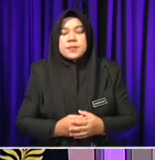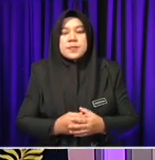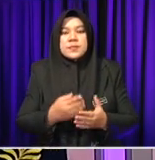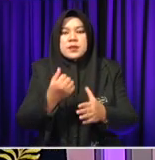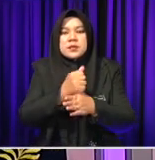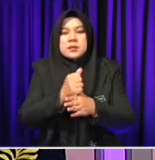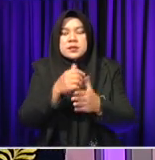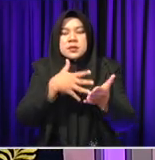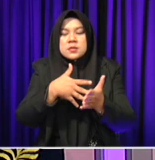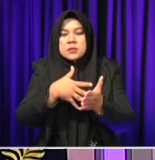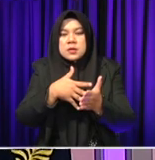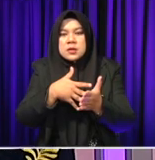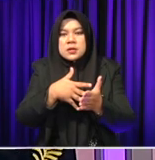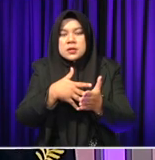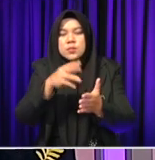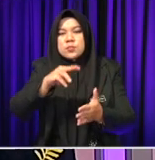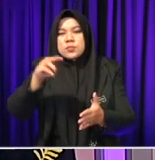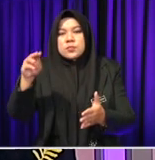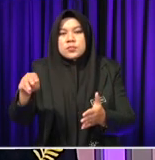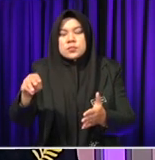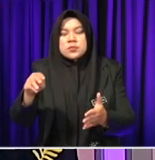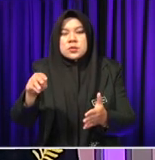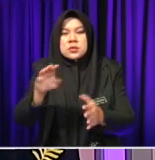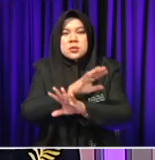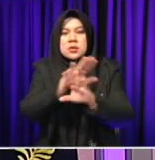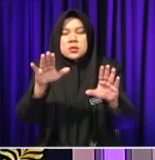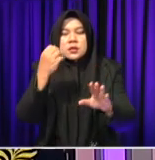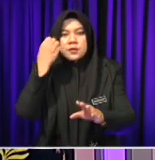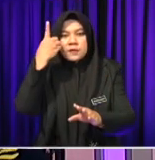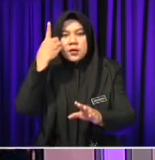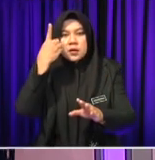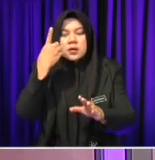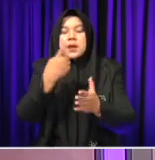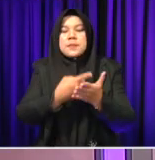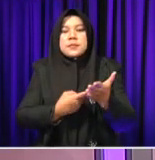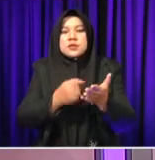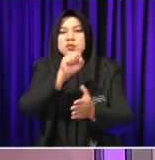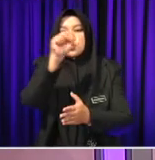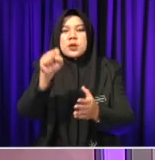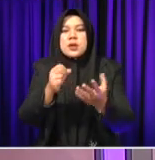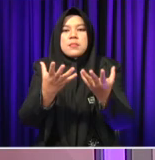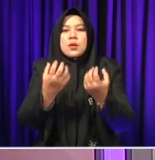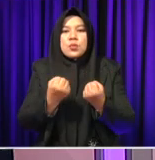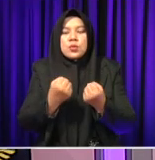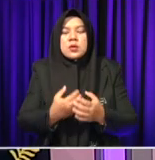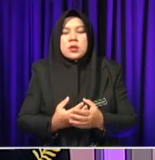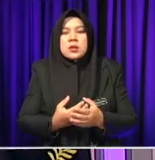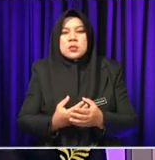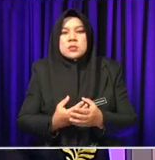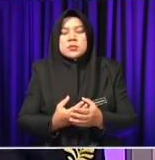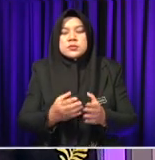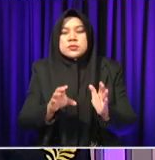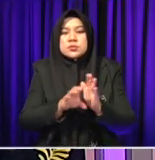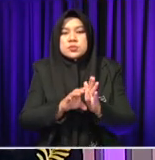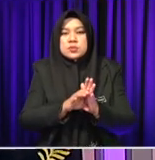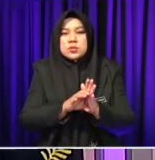kelemahannya adalah ah anak-anak murid sekalian tidak memahami kehendak soalan ah kehendak soalan ni macam mana kehendak soalan